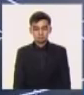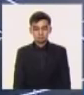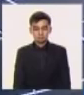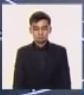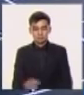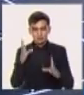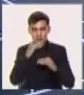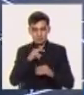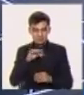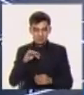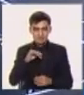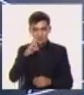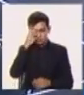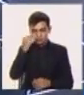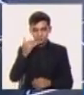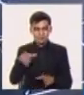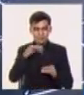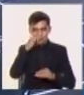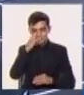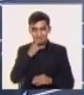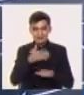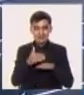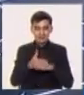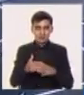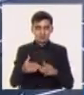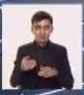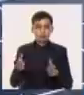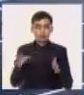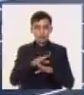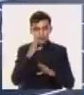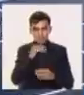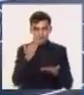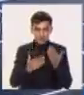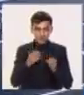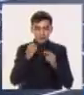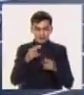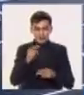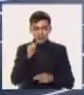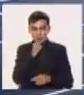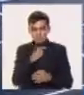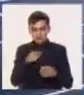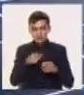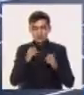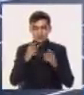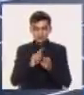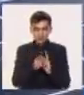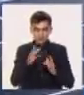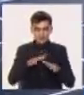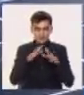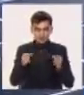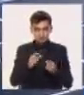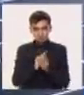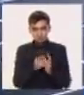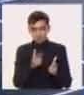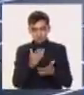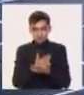Сможет ли государство списать всем казахстанцам кредиты и чем это обернется для экономики? Готова ли власть к изменениям? Уйдет ли